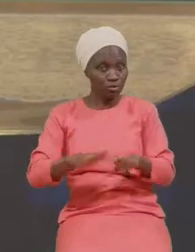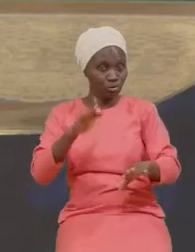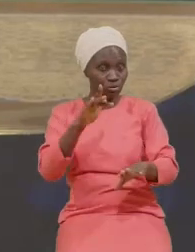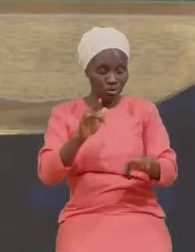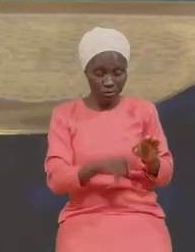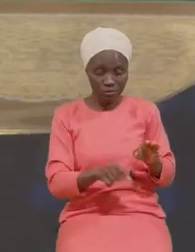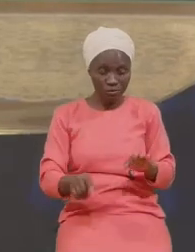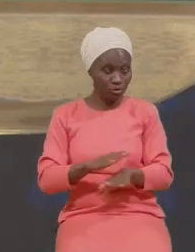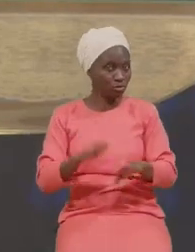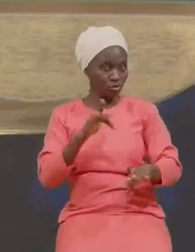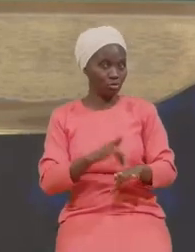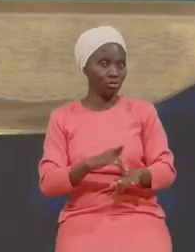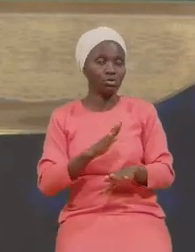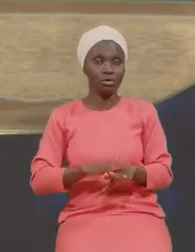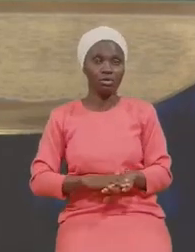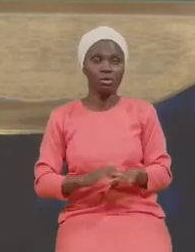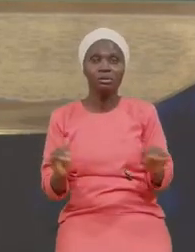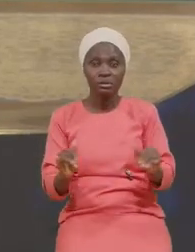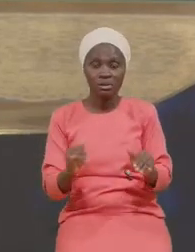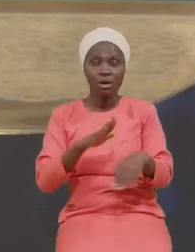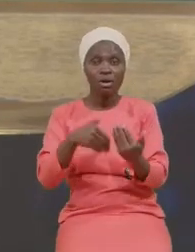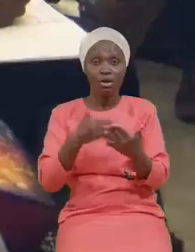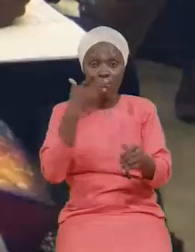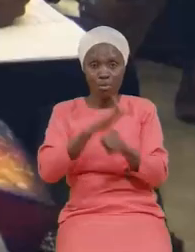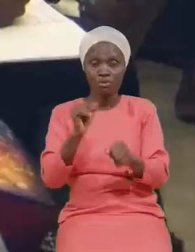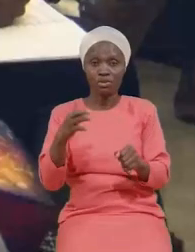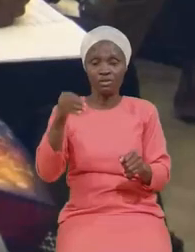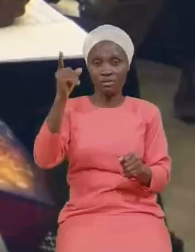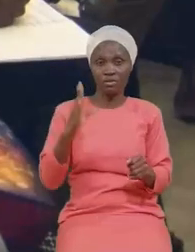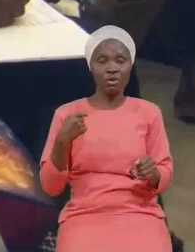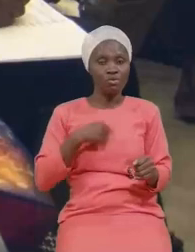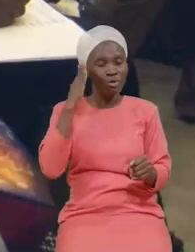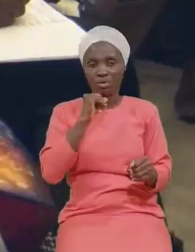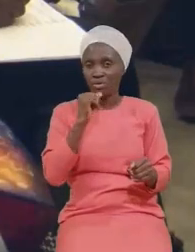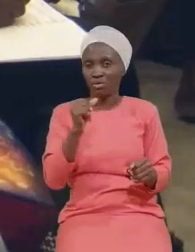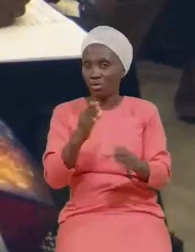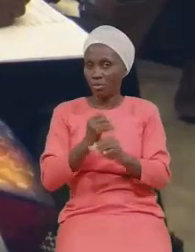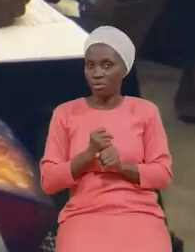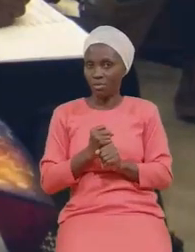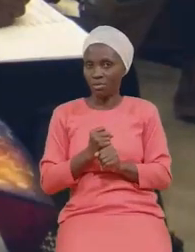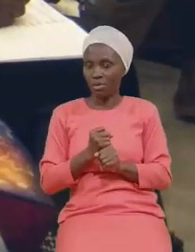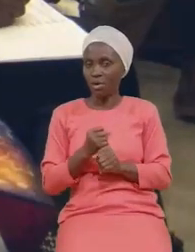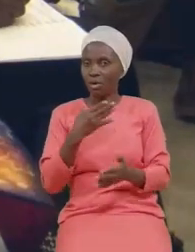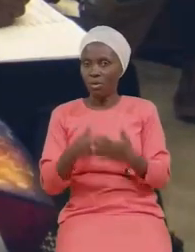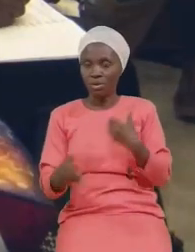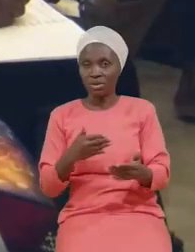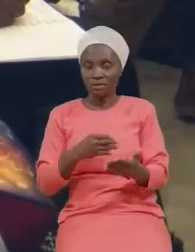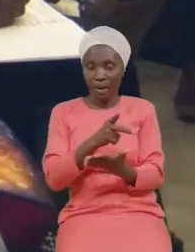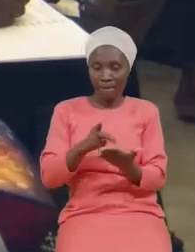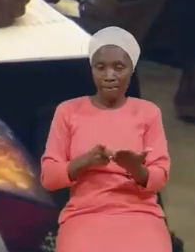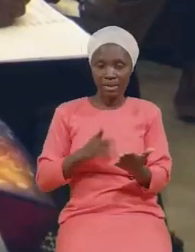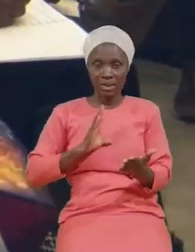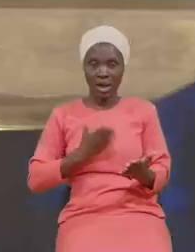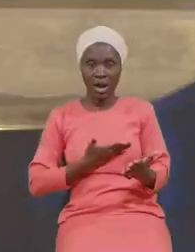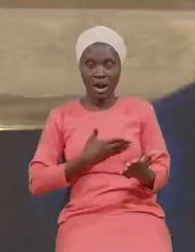que ton pied n'a pas foulé la même chose avec les promesses de Dieu tu ne vas pas posséder une partie que nos pieds